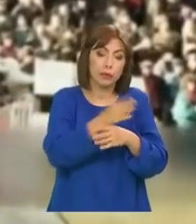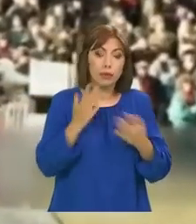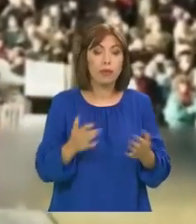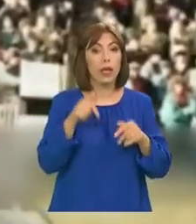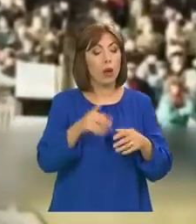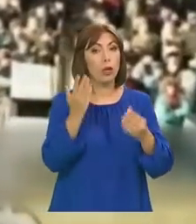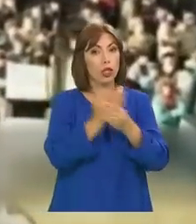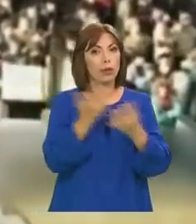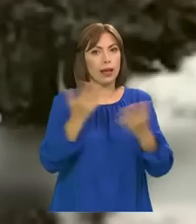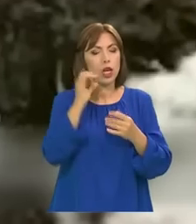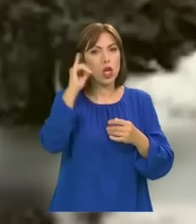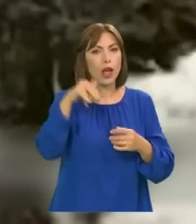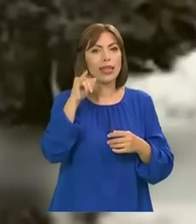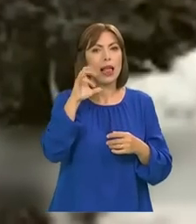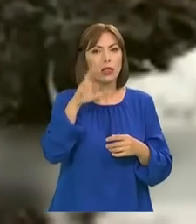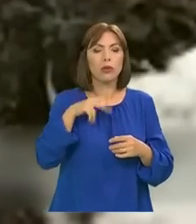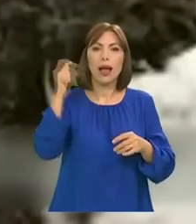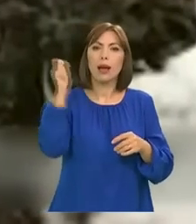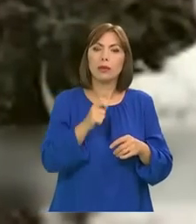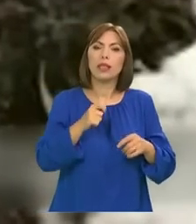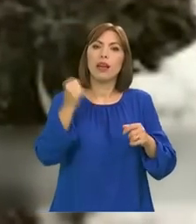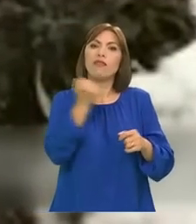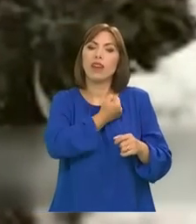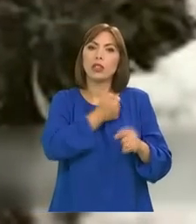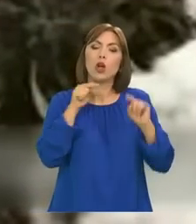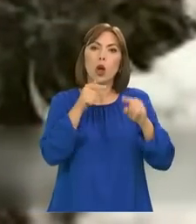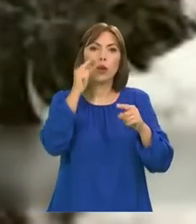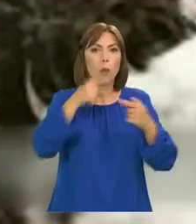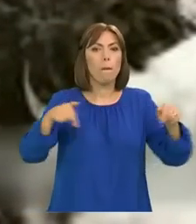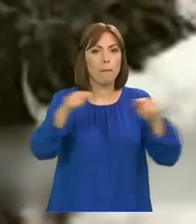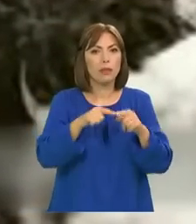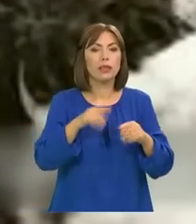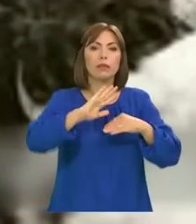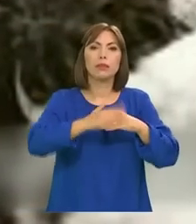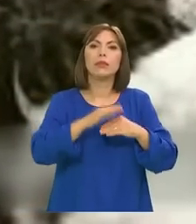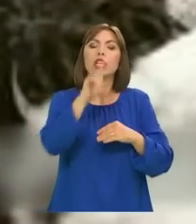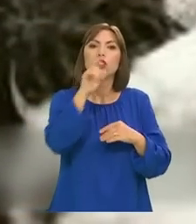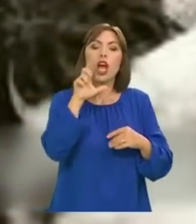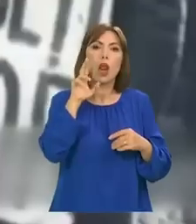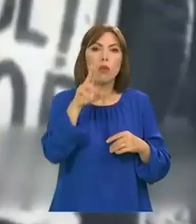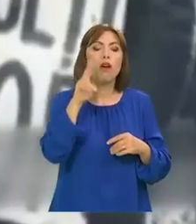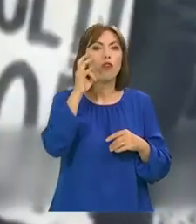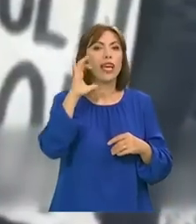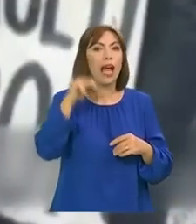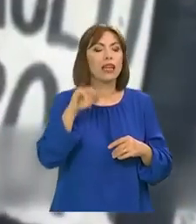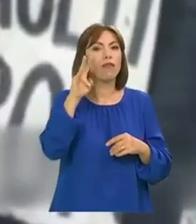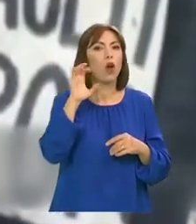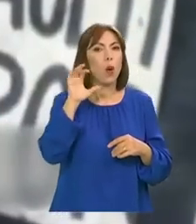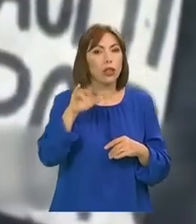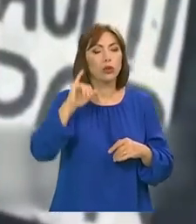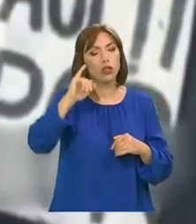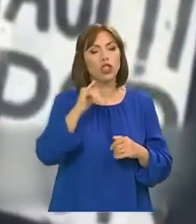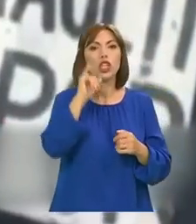Acum, dosarul în care Ion Iliescu este acuzat de infracțiuni contra umanității, alături de Gelu Voican Voiculescu și Iosif Rus, a fost trimis din